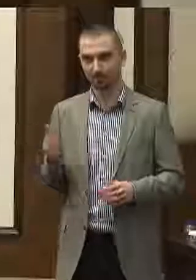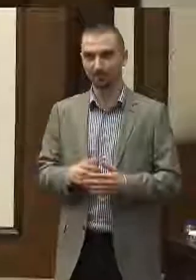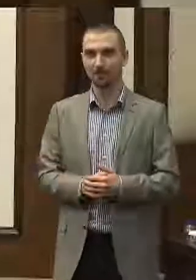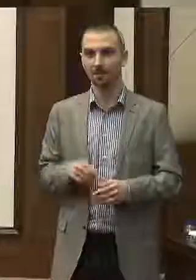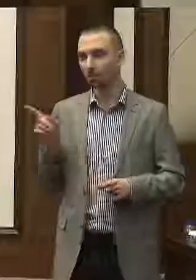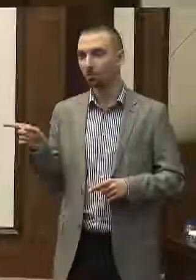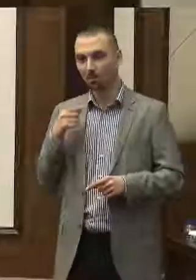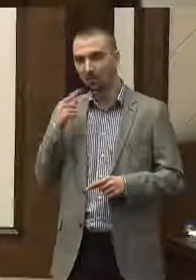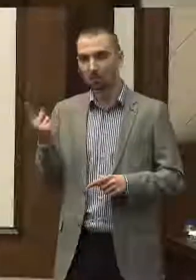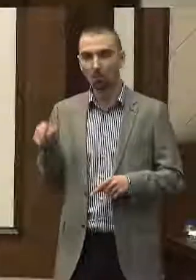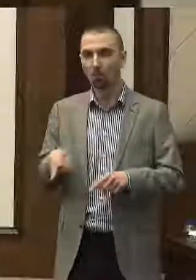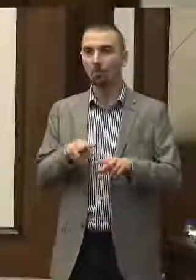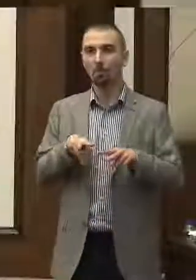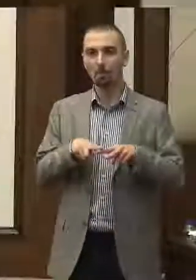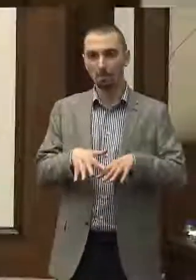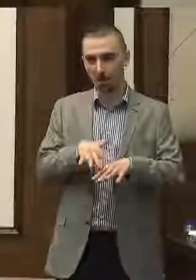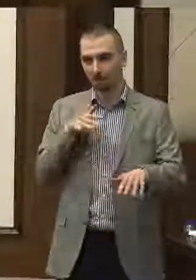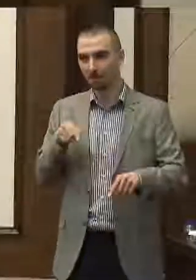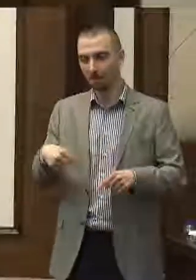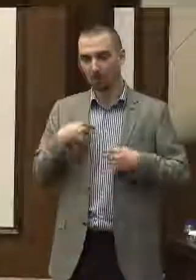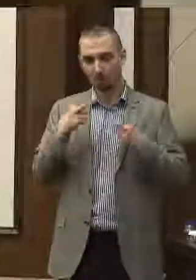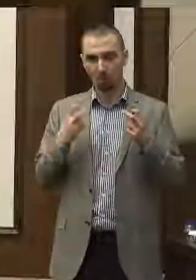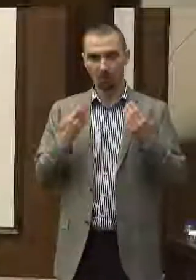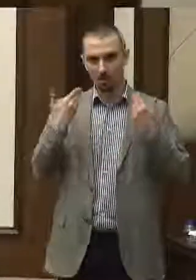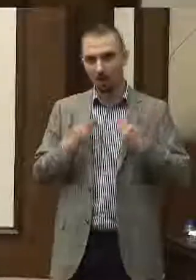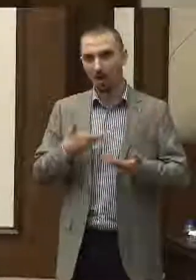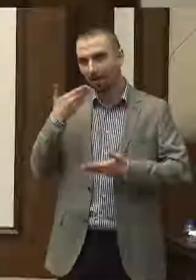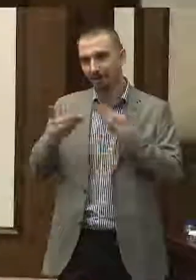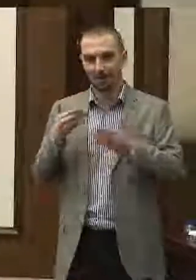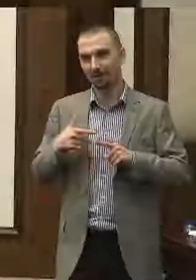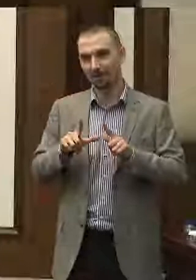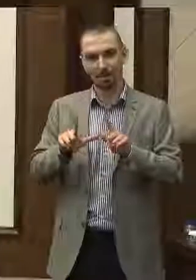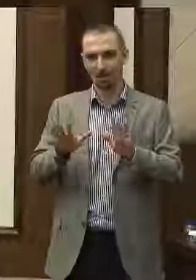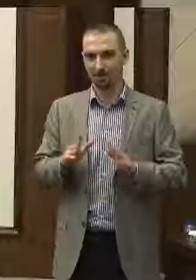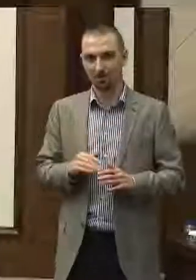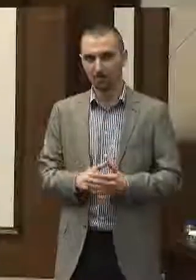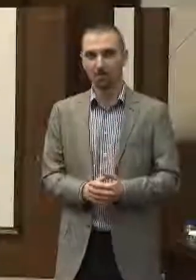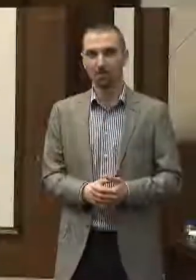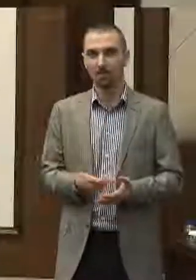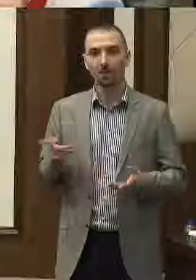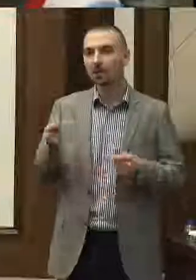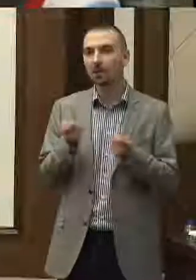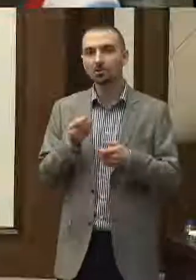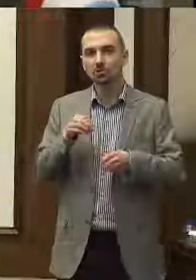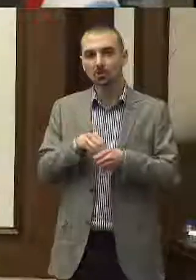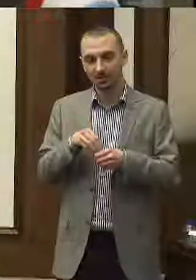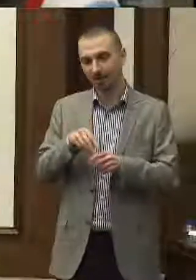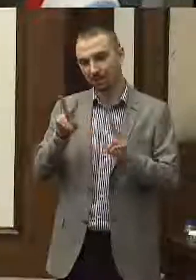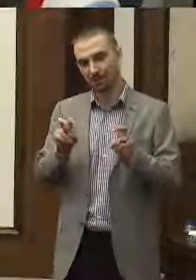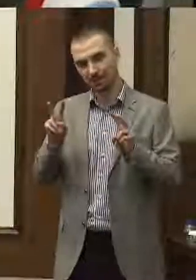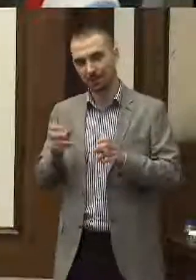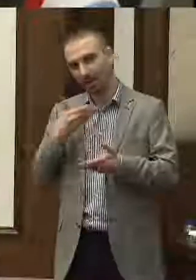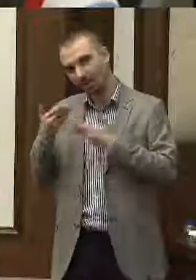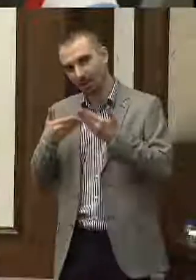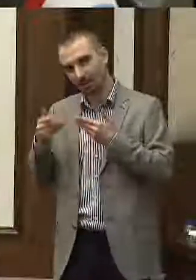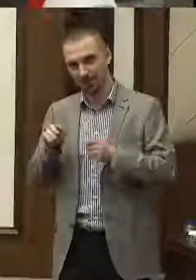burası meclis. Beni anlatmayacaksınız. Kaç engelli izciniz var? Ne yapıyorsunuz? Sadece onları